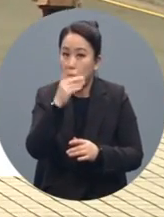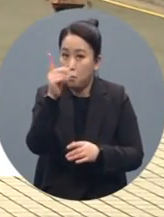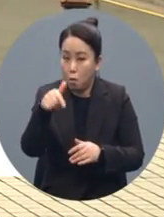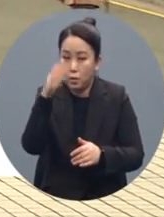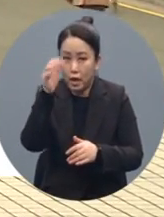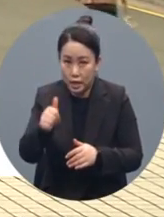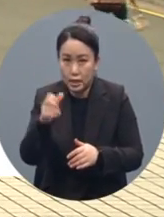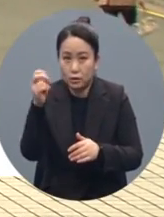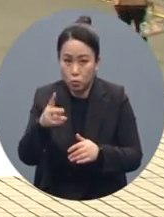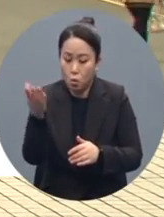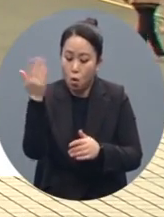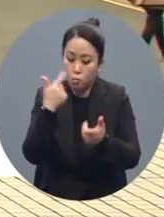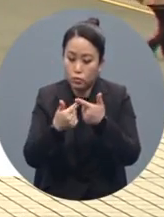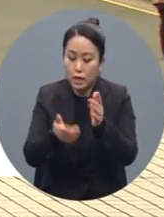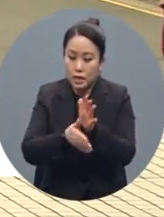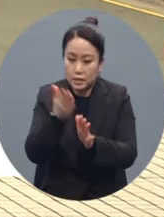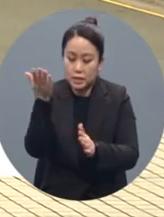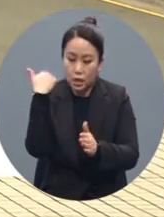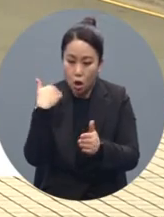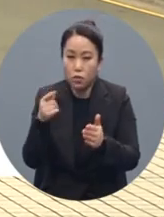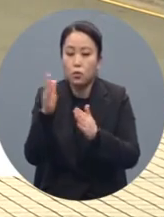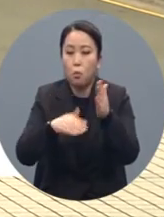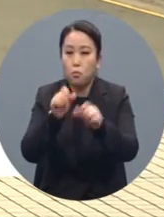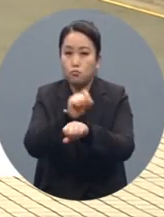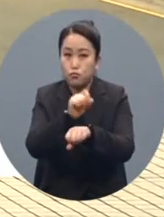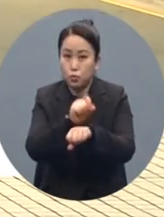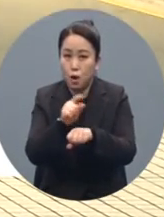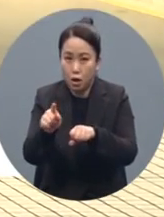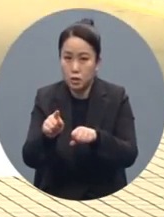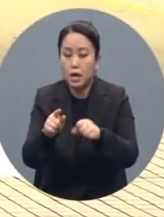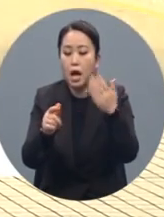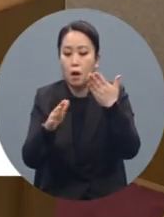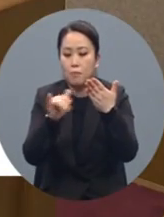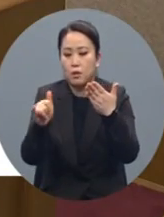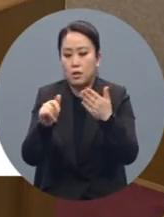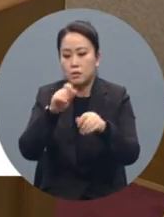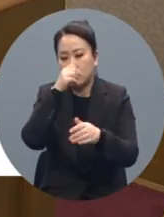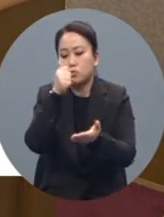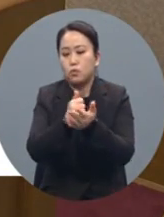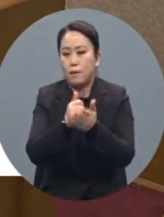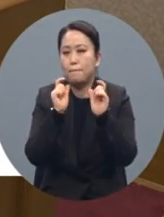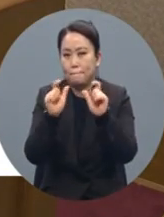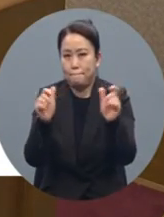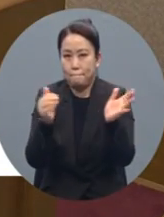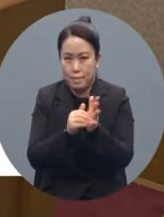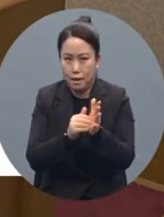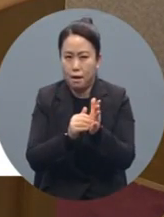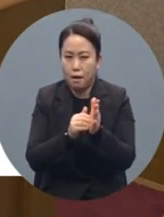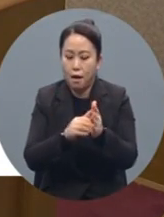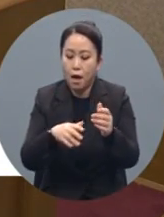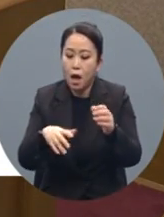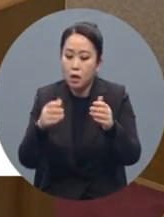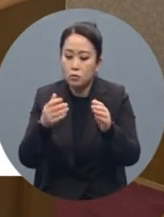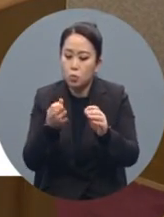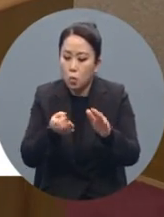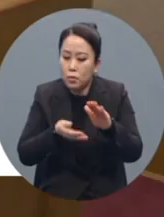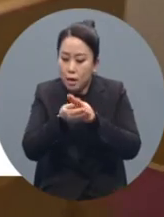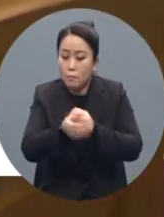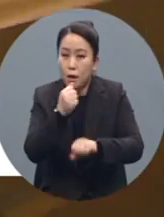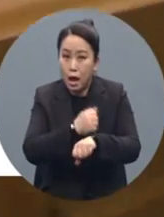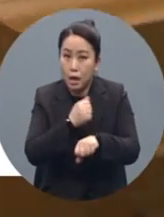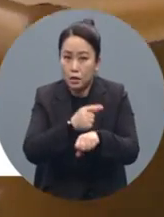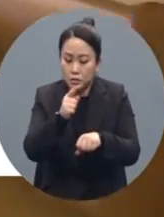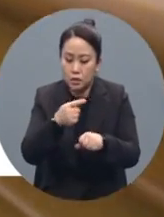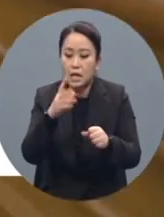선고됐습니다 부산지법 형사 육군은 뇌물수수 혐의로 기소된 이 회장에게 벌금 2천만원을